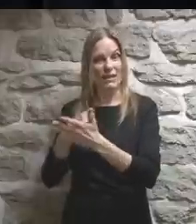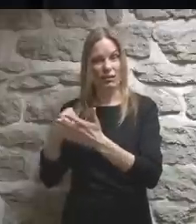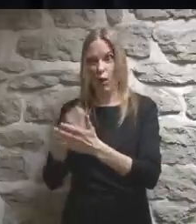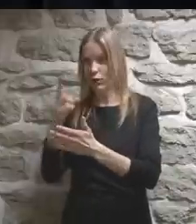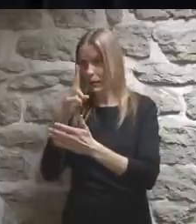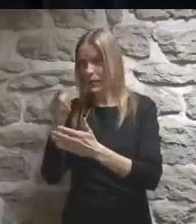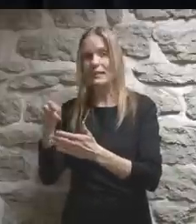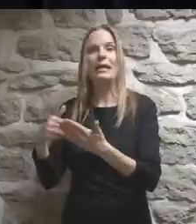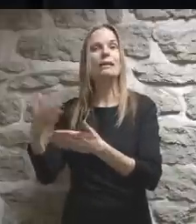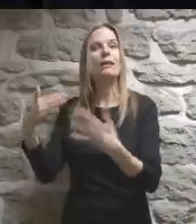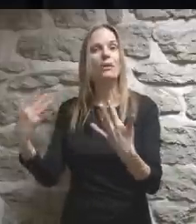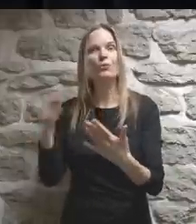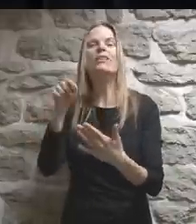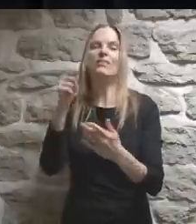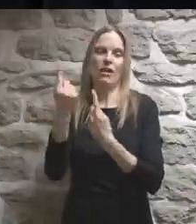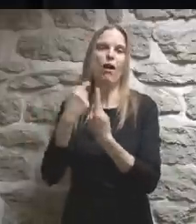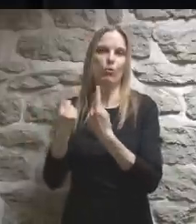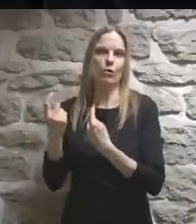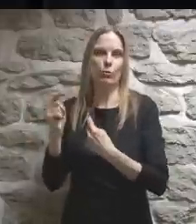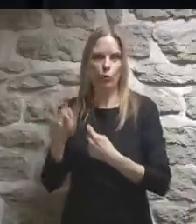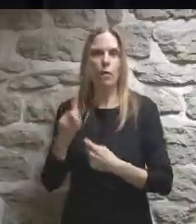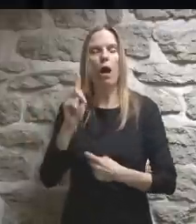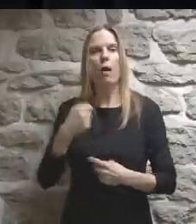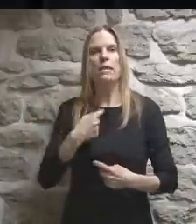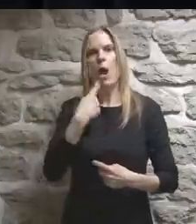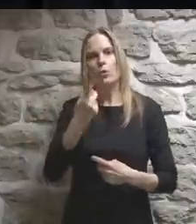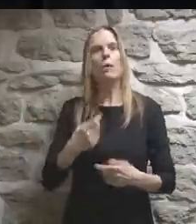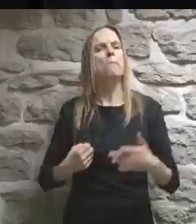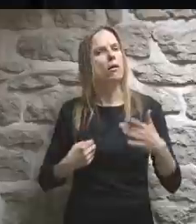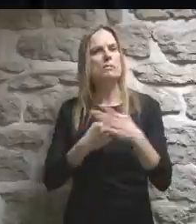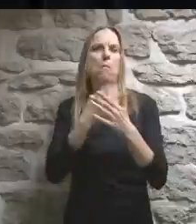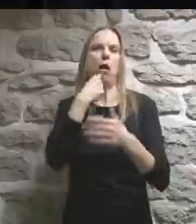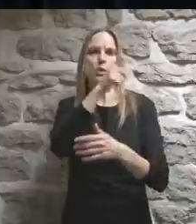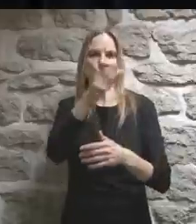Aga veel kord, mina ütlen nii, et ukrainlasi tuleb abistada maksimaalselt.